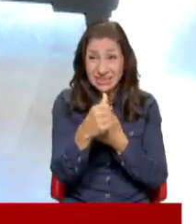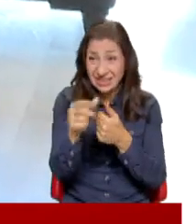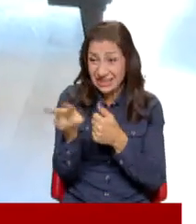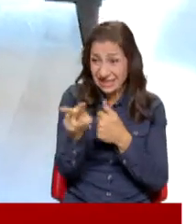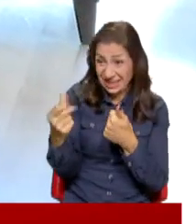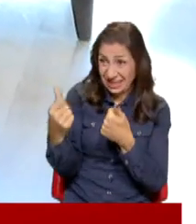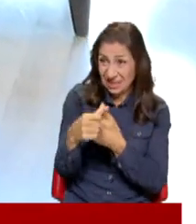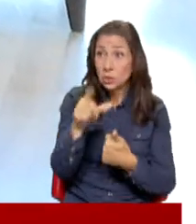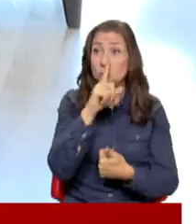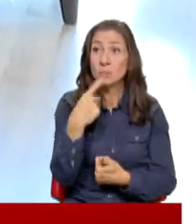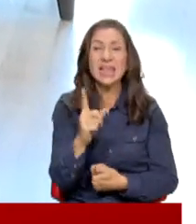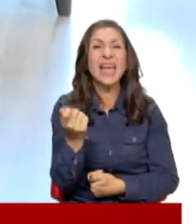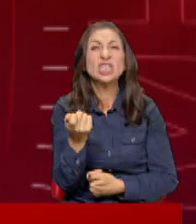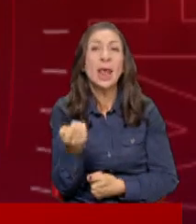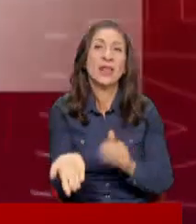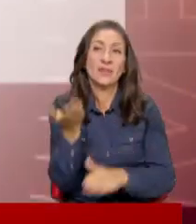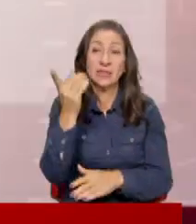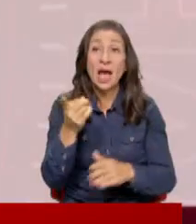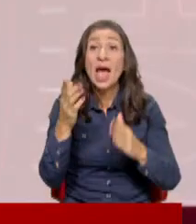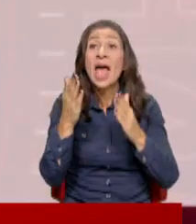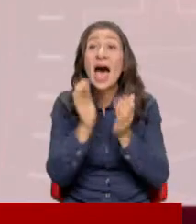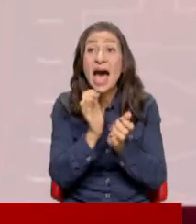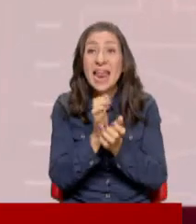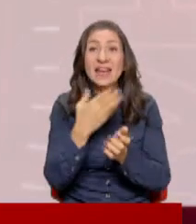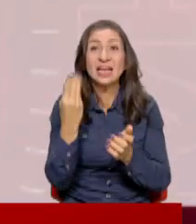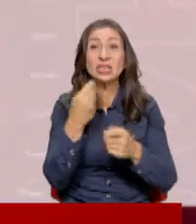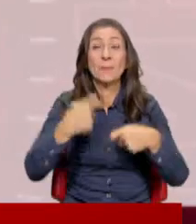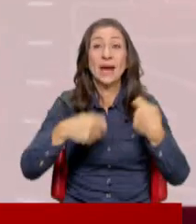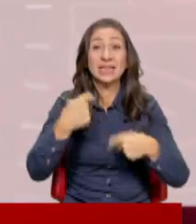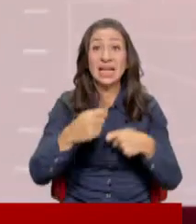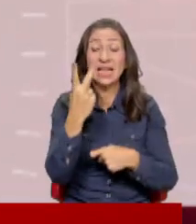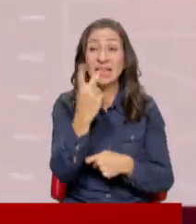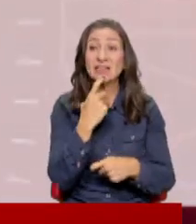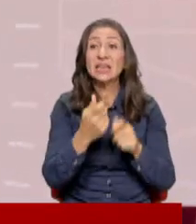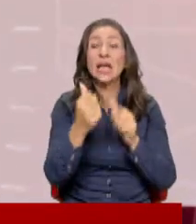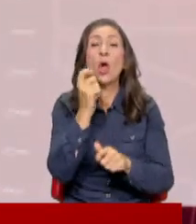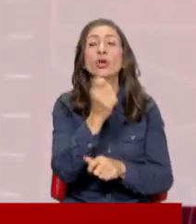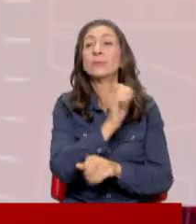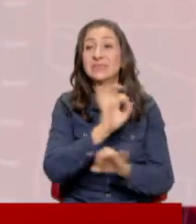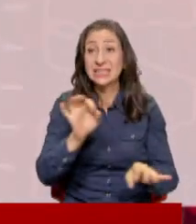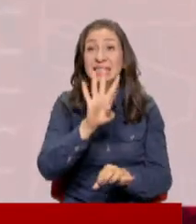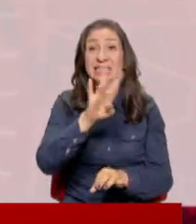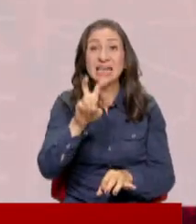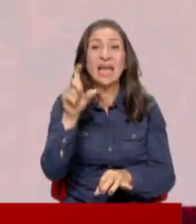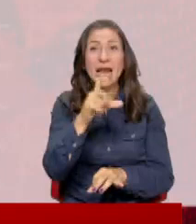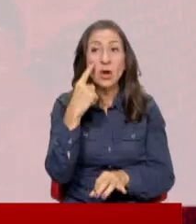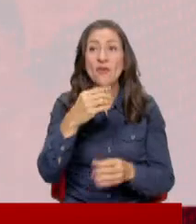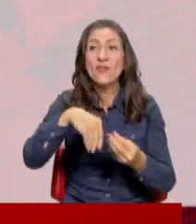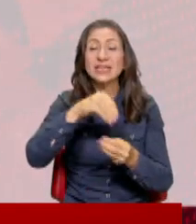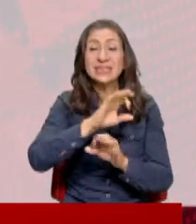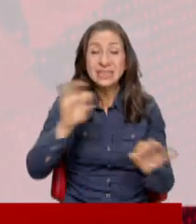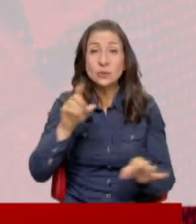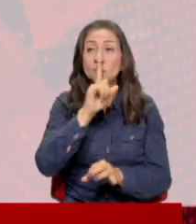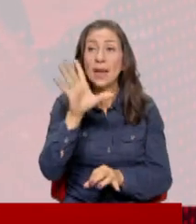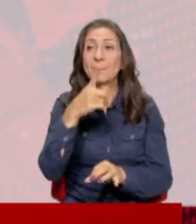maliyeti yüz binlerce lirayı buluyor kurulacak aile ve gençlik Bankası ile 2 yıl geri ödemesiz 48 ay vadeyle faizsiz